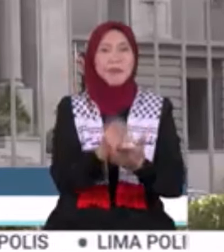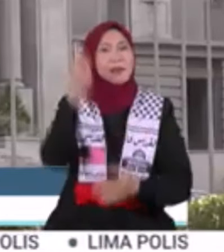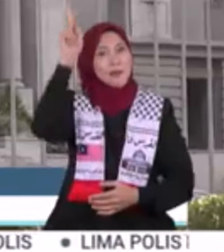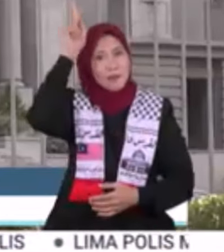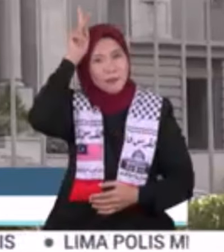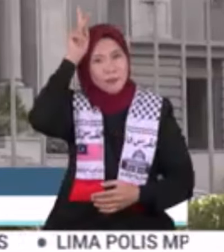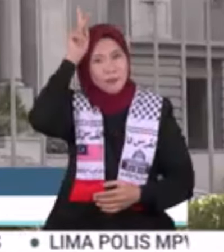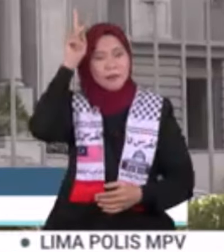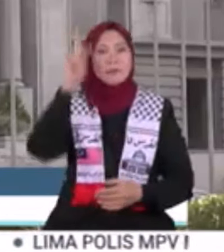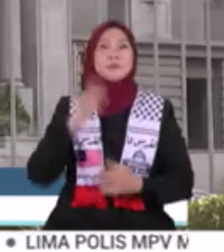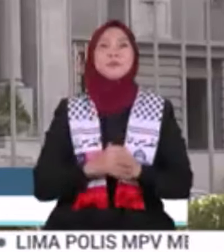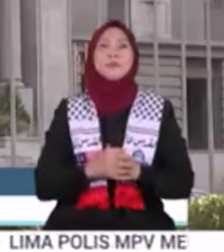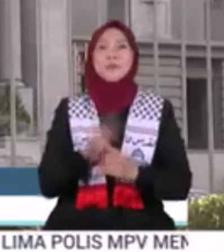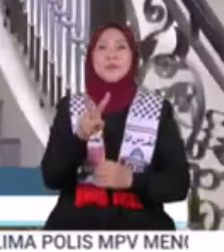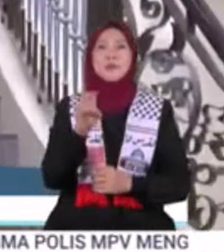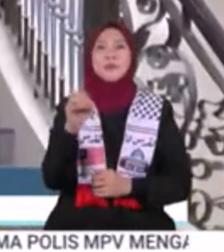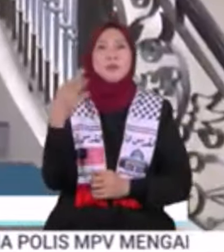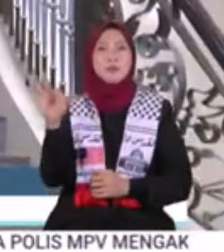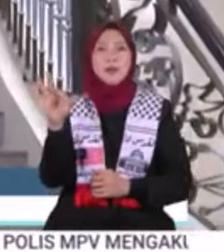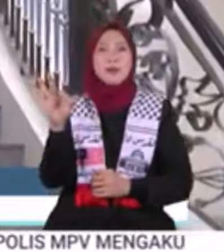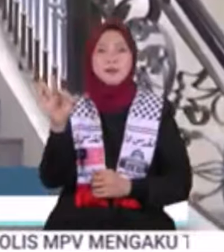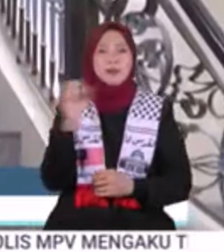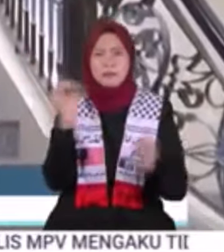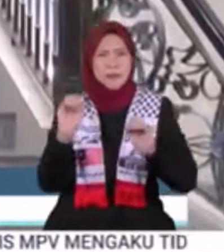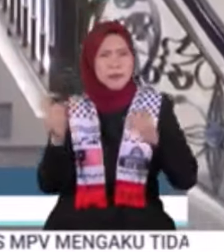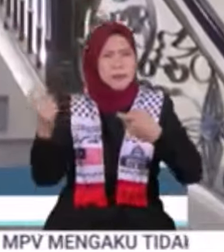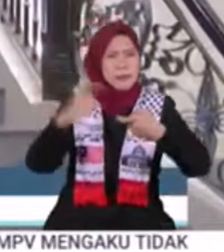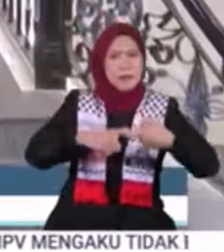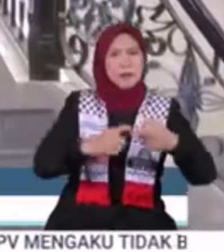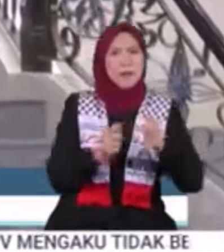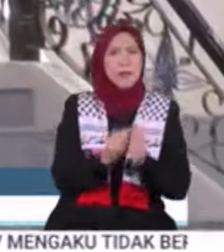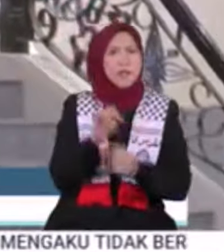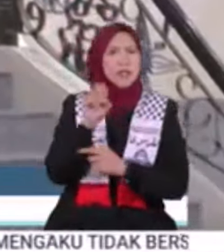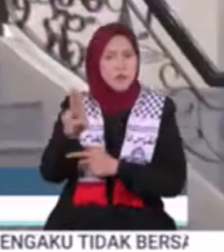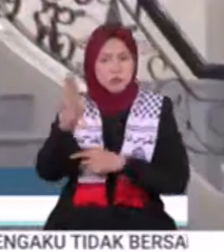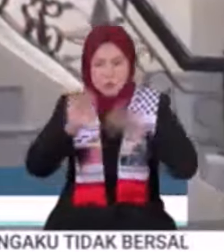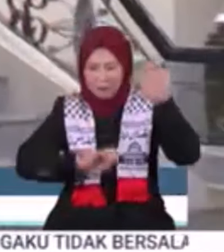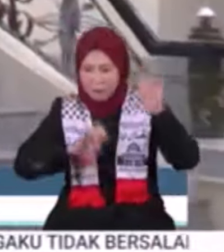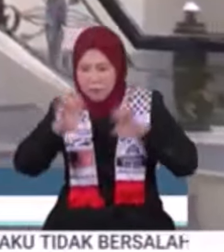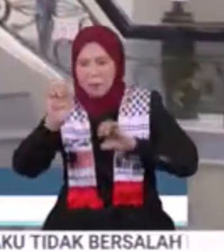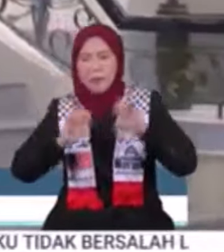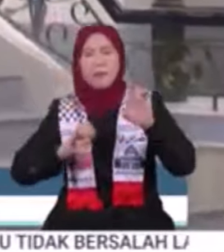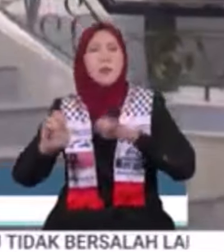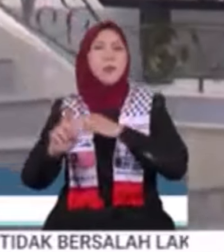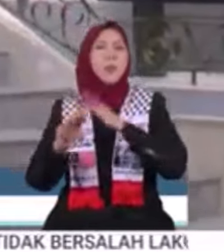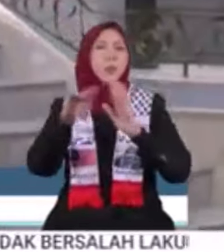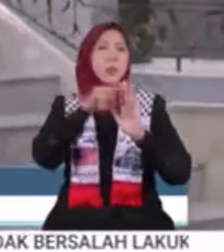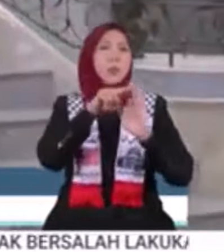Kelantan 2019 tidak bersangkutan dengan isu penilaian hukum syariah.